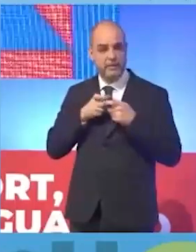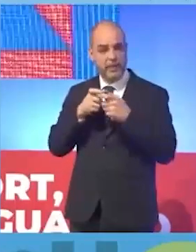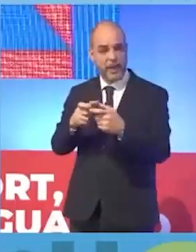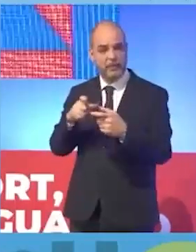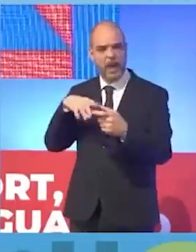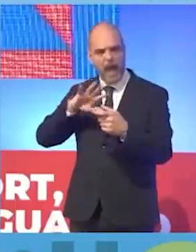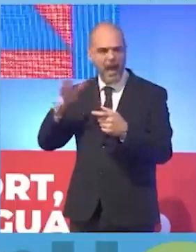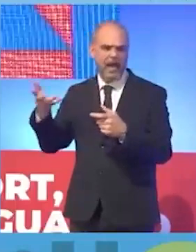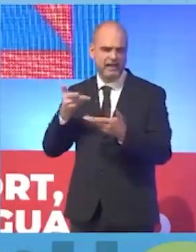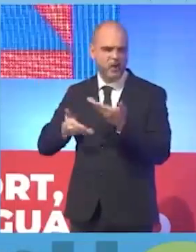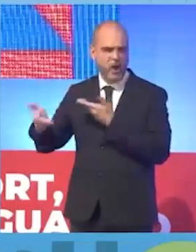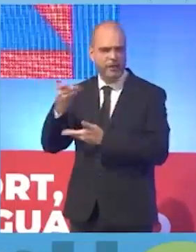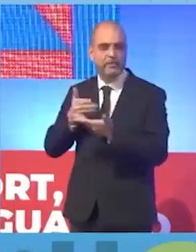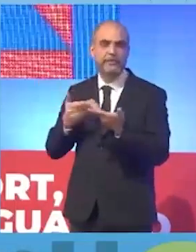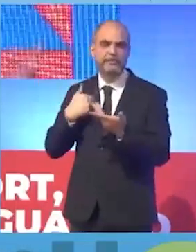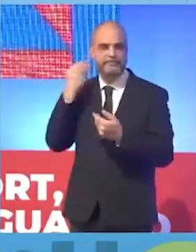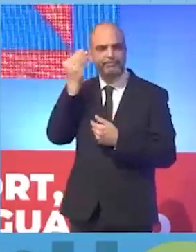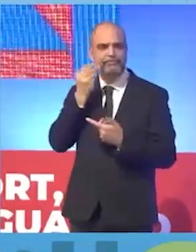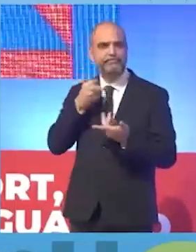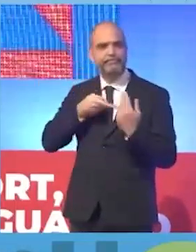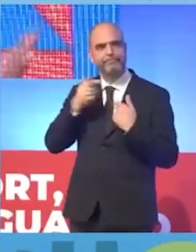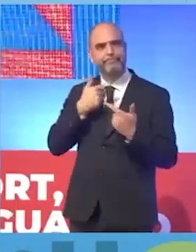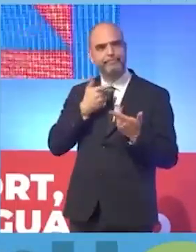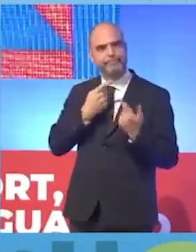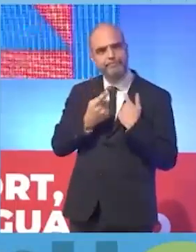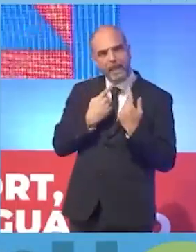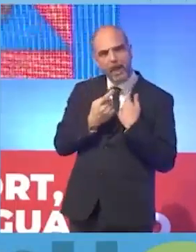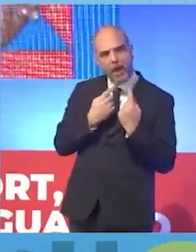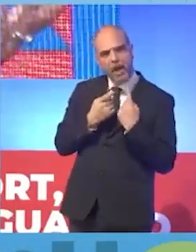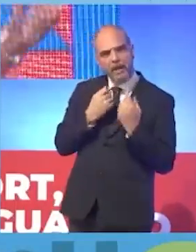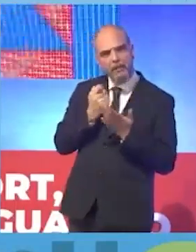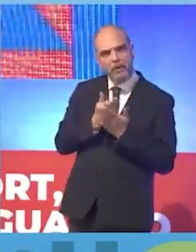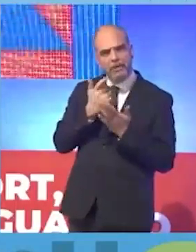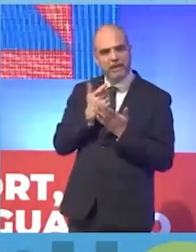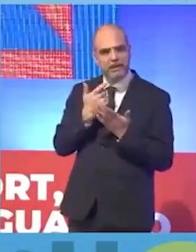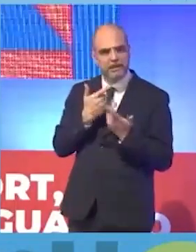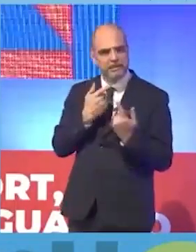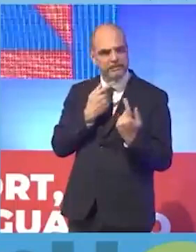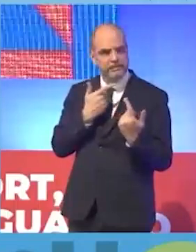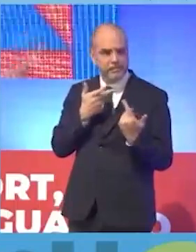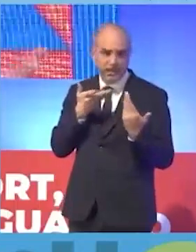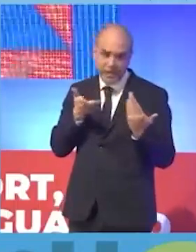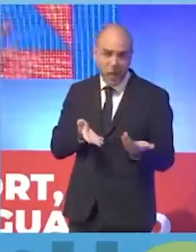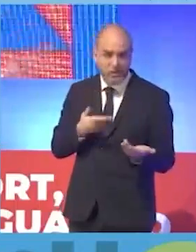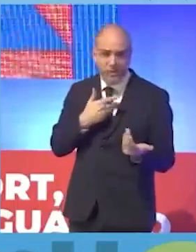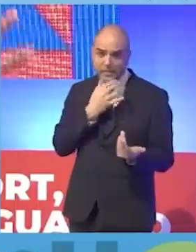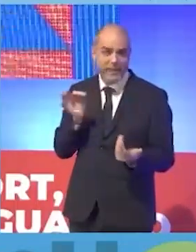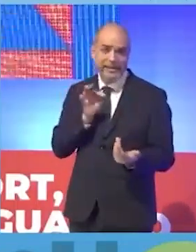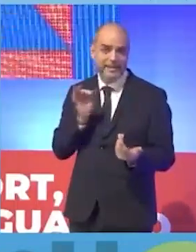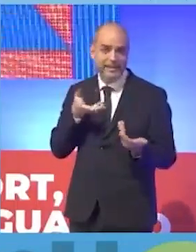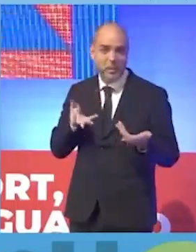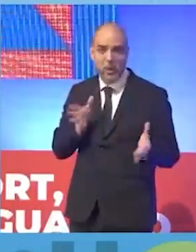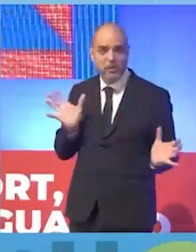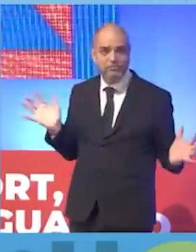e penso che più si riesca a dialogare tra le varie parti, infatti anche oggi è bellissimo essere tutti quanti qua